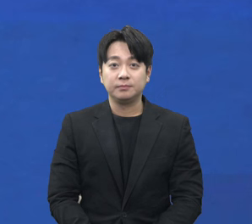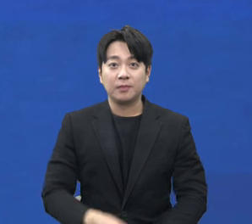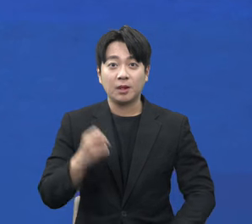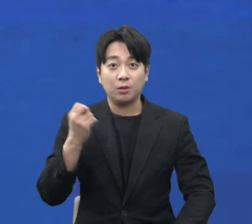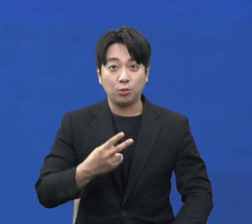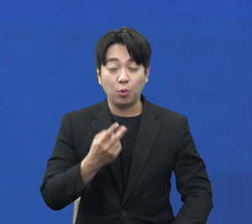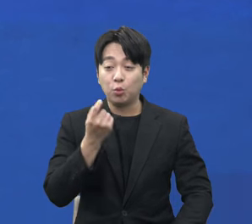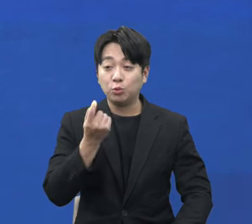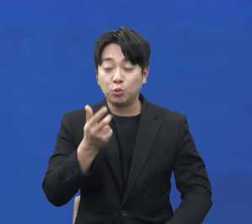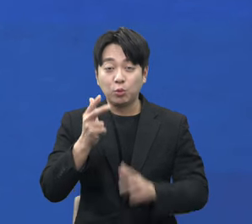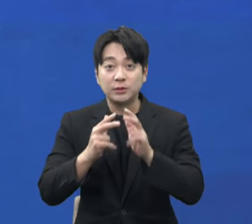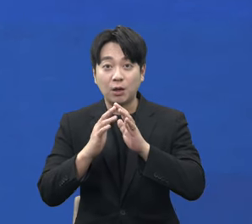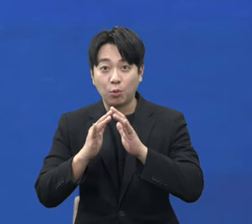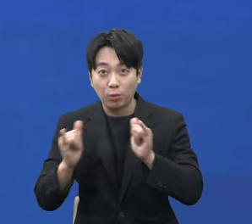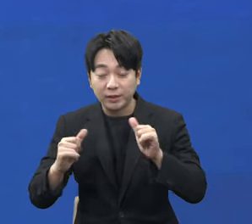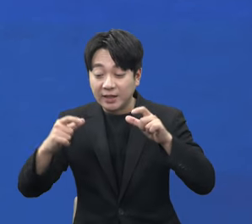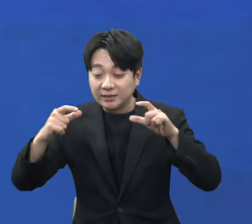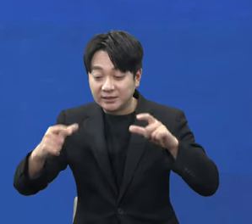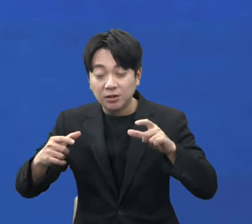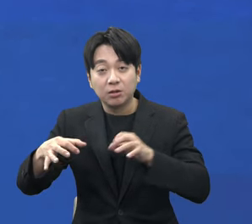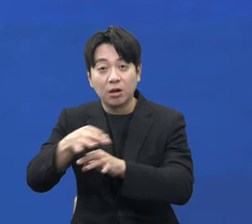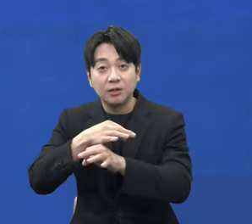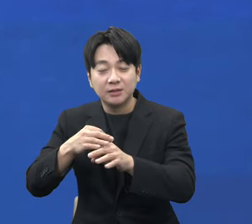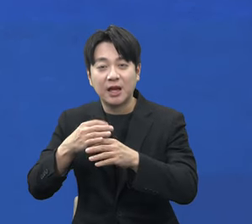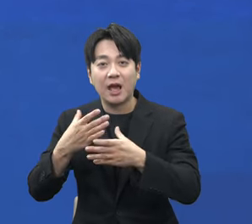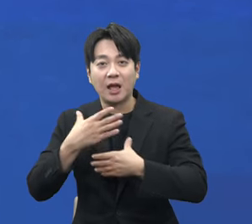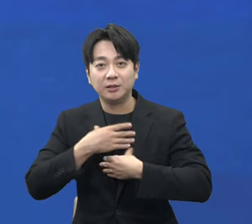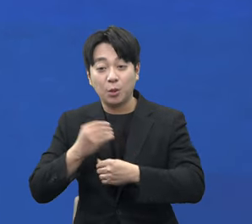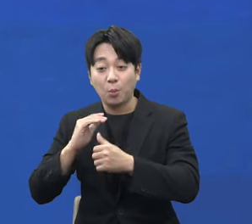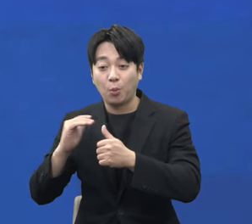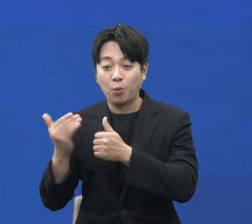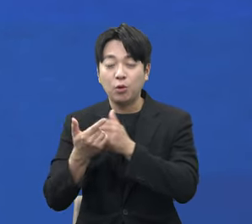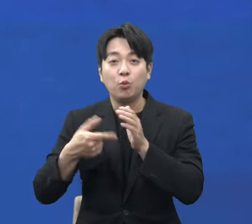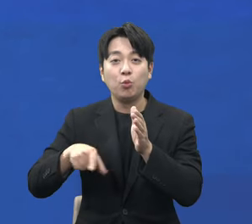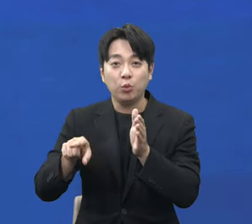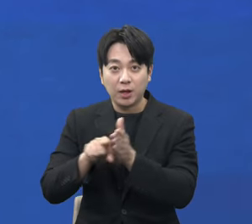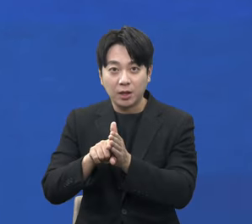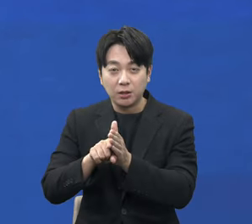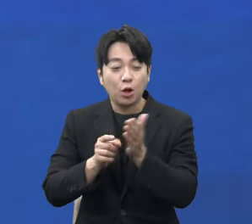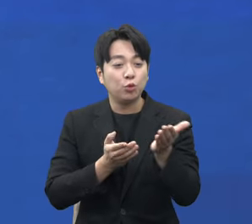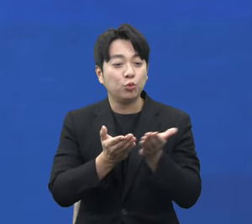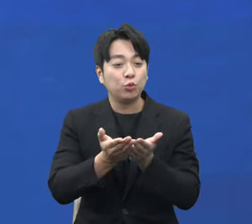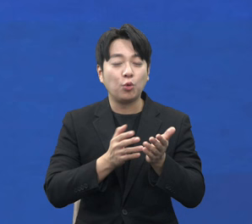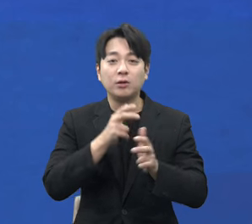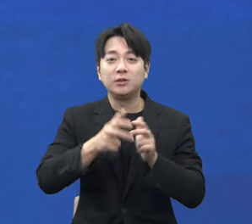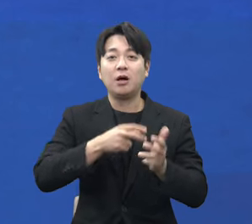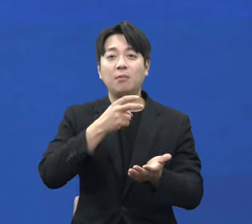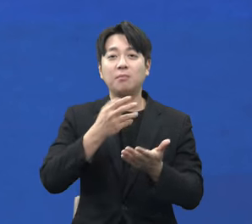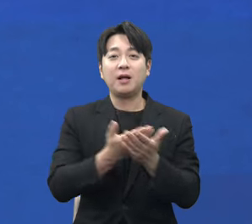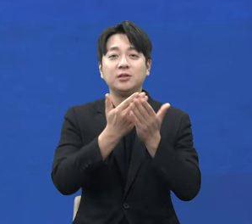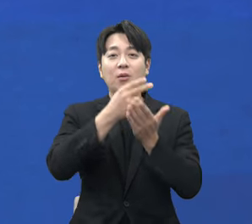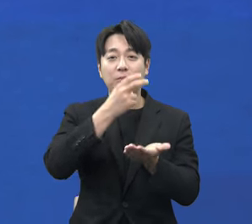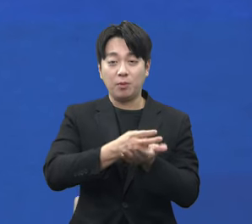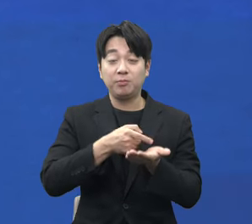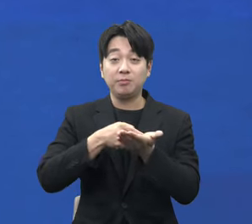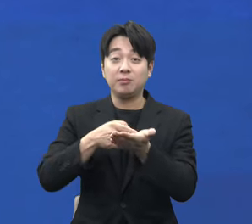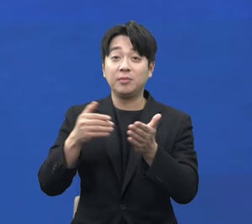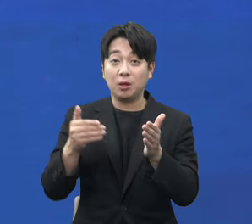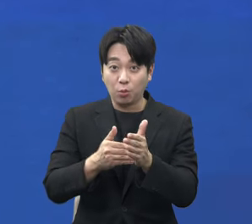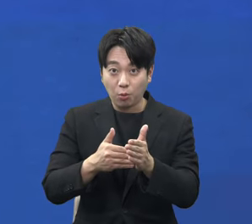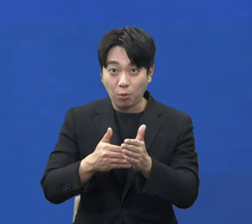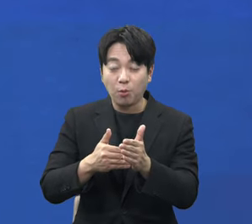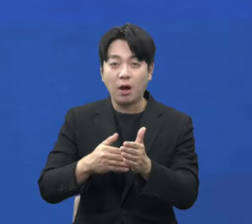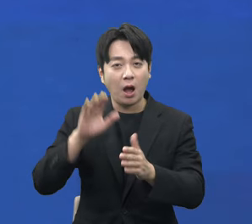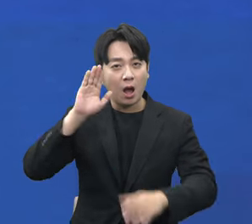소상공인들의 골목상권을 지키기 위한 유통산업발전법 개정을 했습니다. 에너지법도